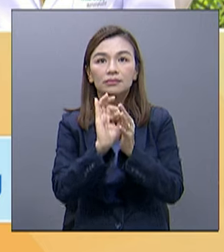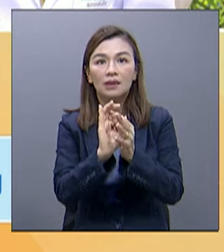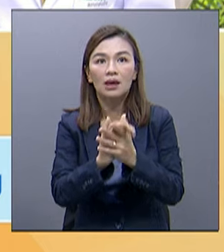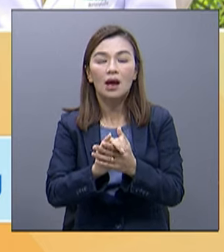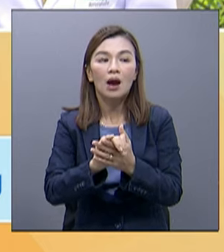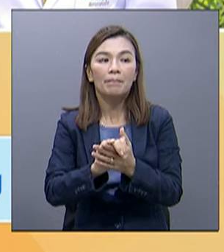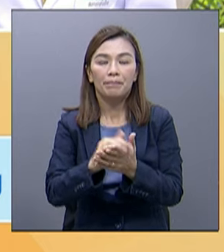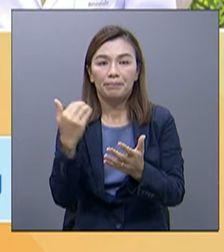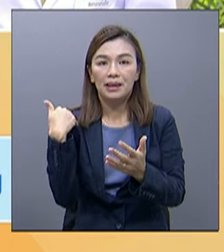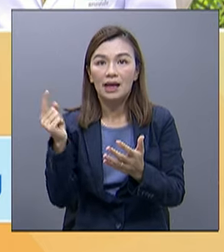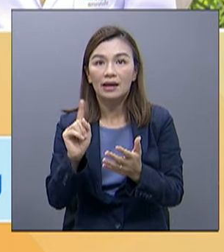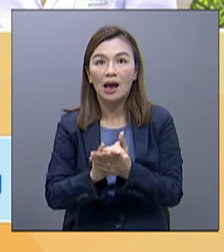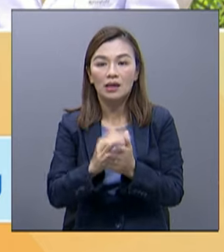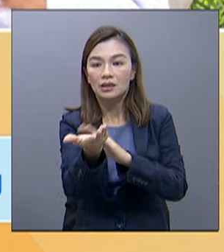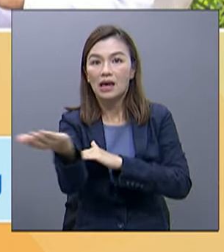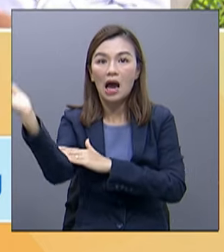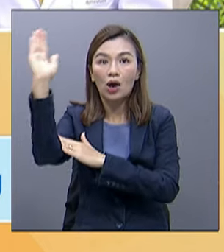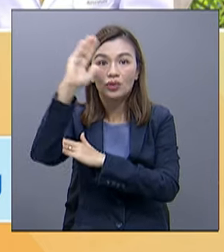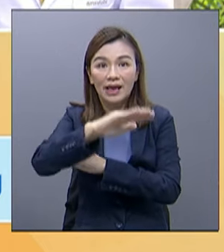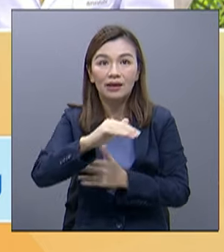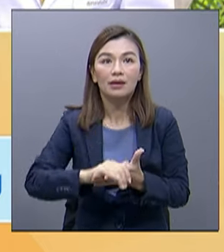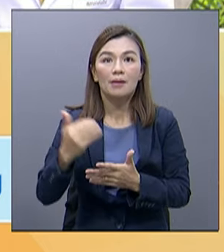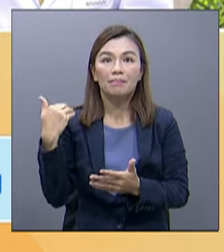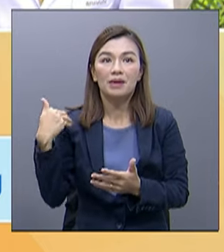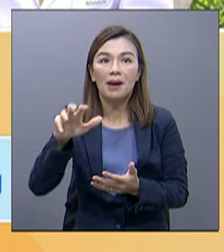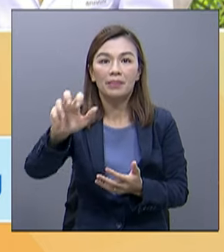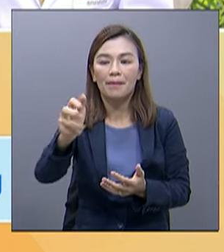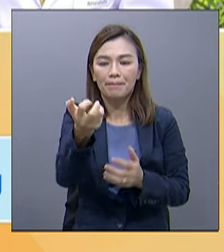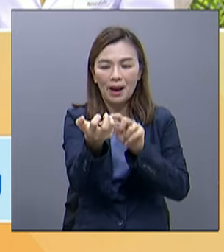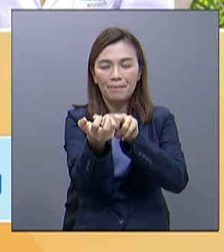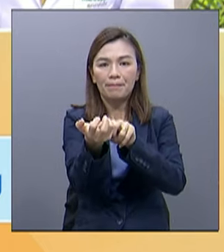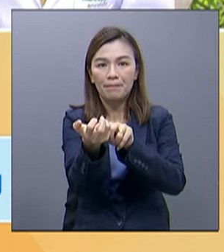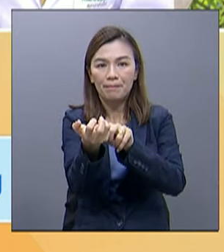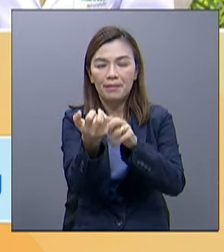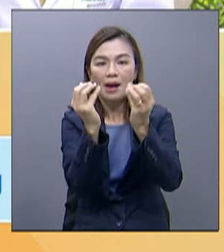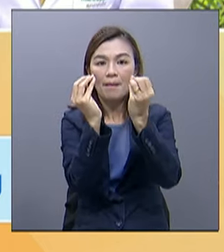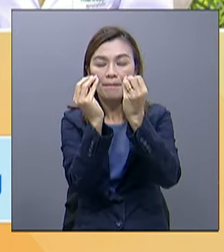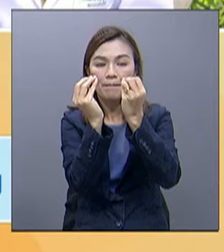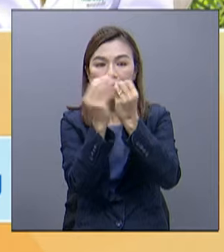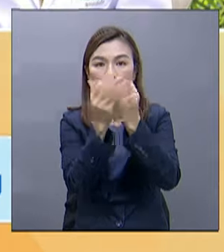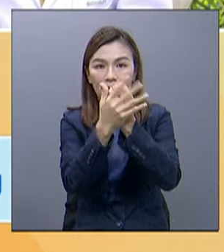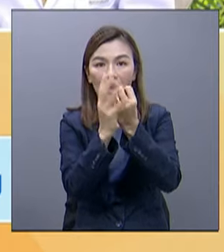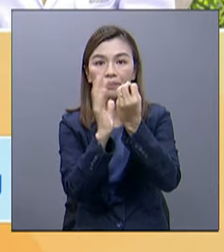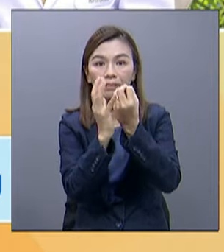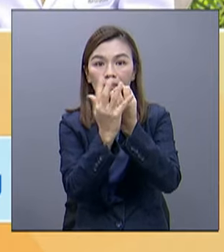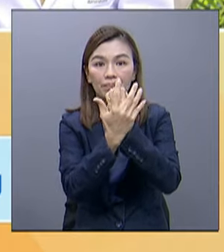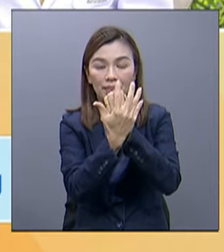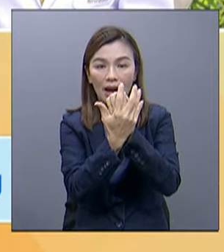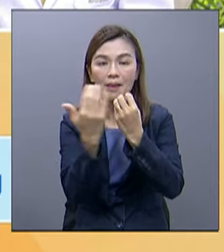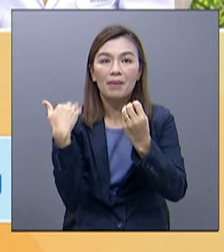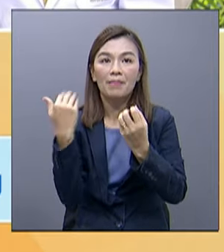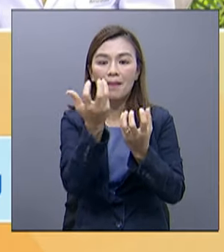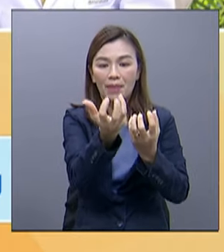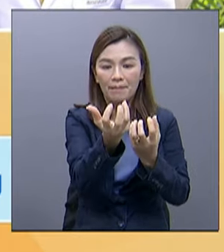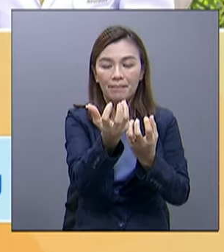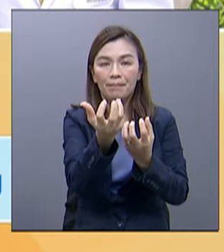มืออ่ะทั้งวันน่ะนะฮะอ่าทั้วันน่ะกินให้เกินเกินไวซึ่ง 70%คนไทยกินไม่ถึงไม่ถึงอืนะครับ